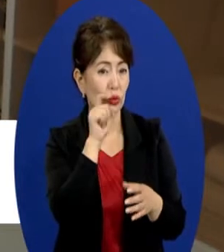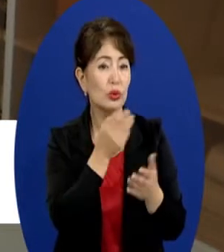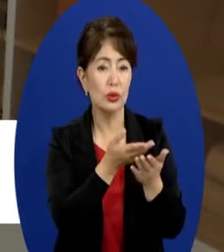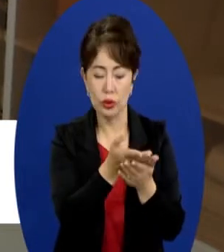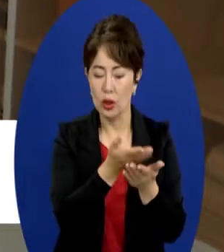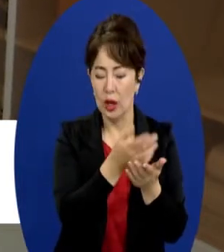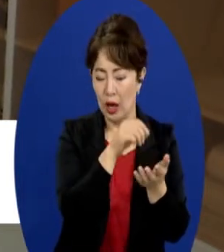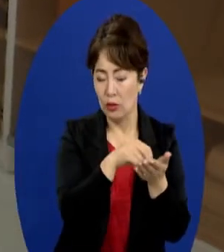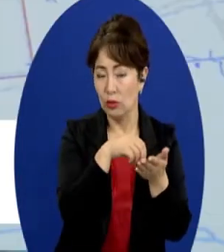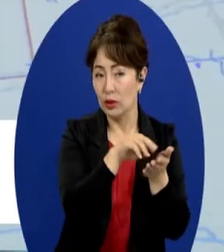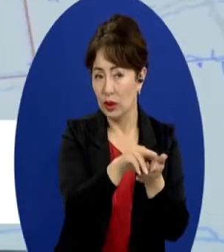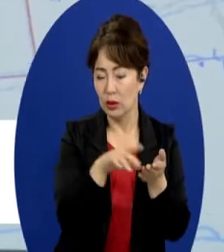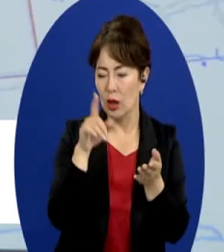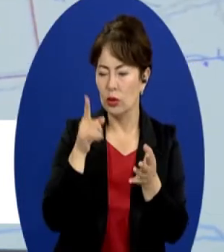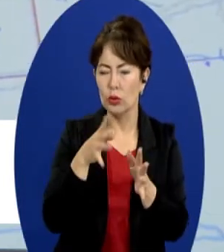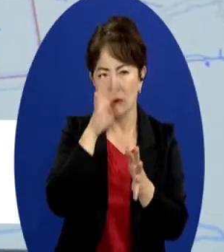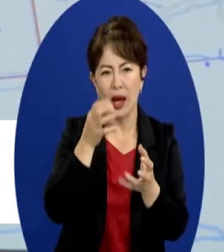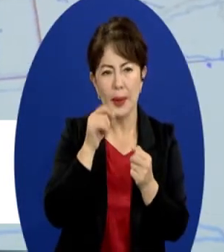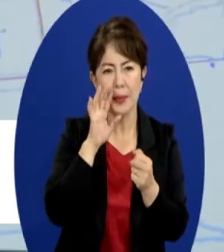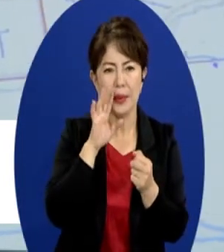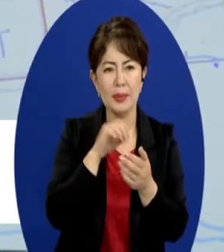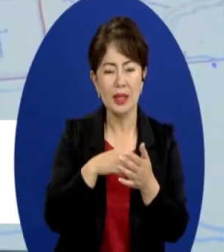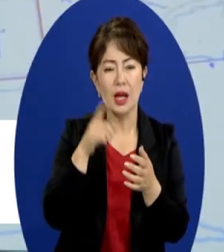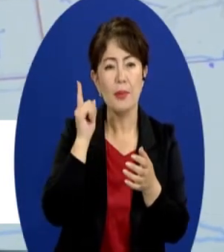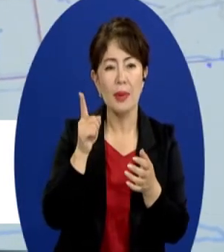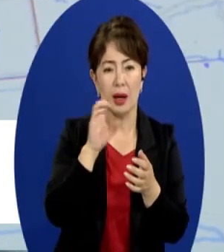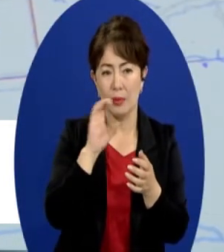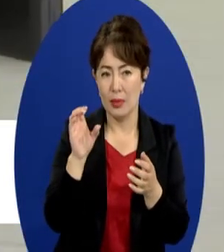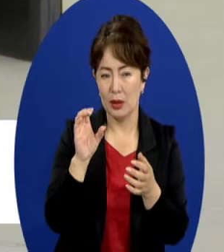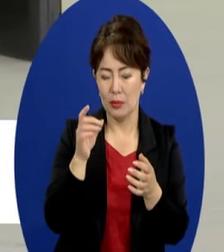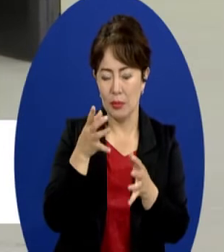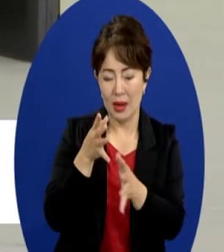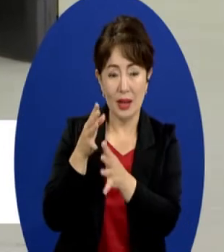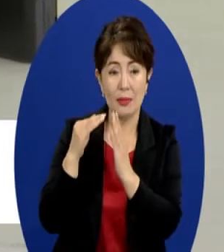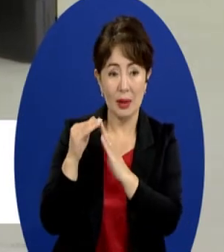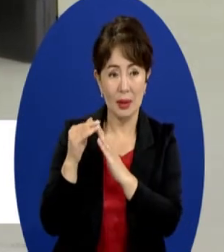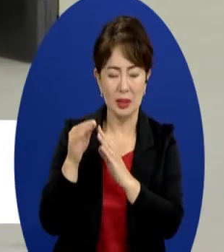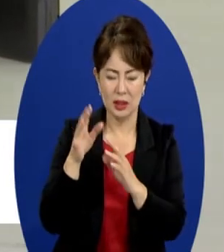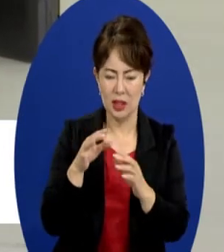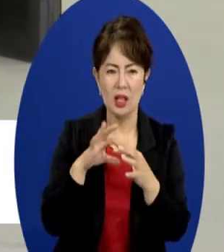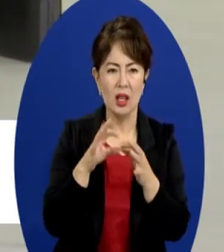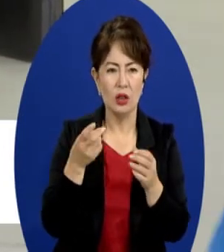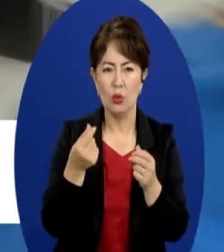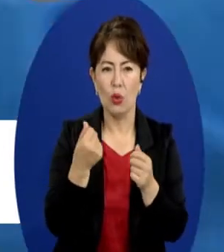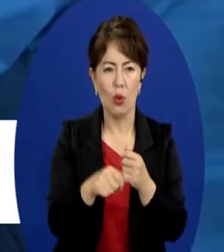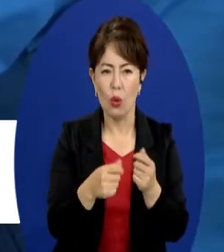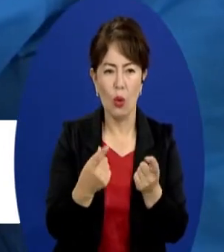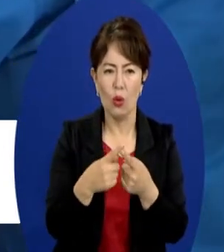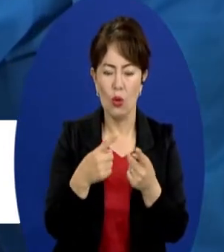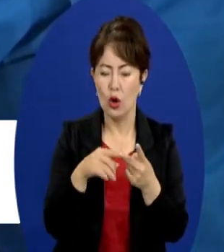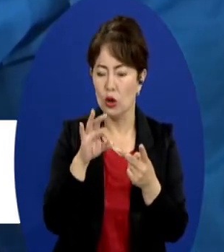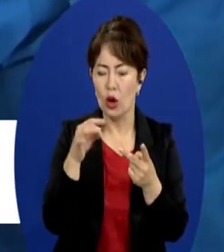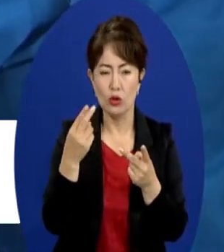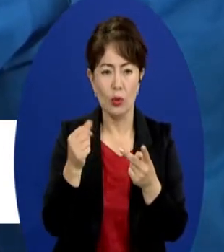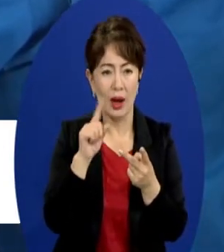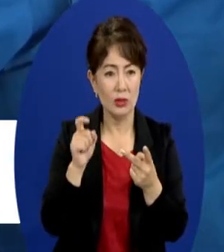дулаан авах боломжтой 1000 гаруй барилга байна. 8-р сарын 15-наас эхлэн гэрээ хийх боломж нээлттэй байдаг. Гэтэл үр төлбөрөө барагдуулаагүй, тооцооны